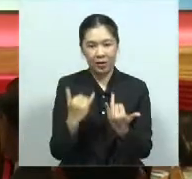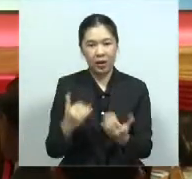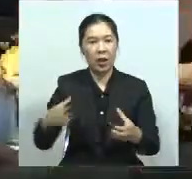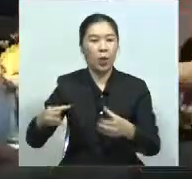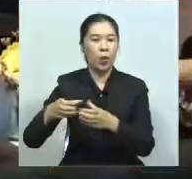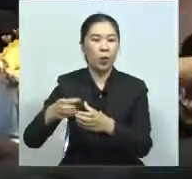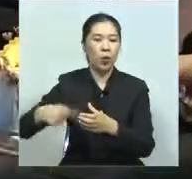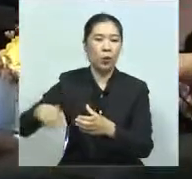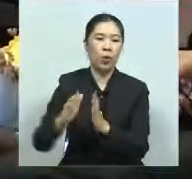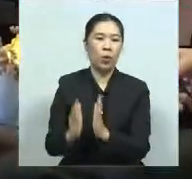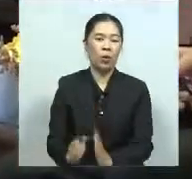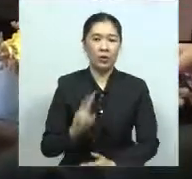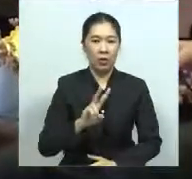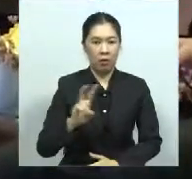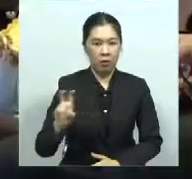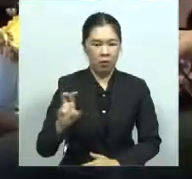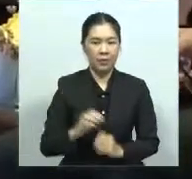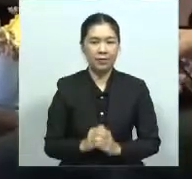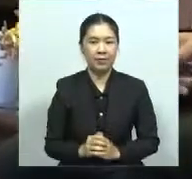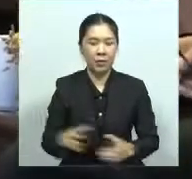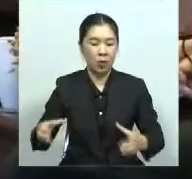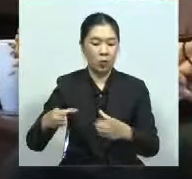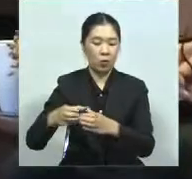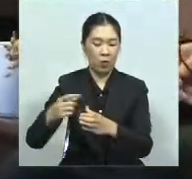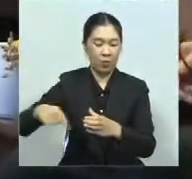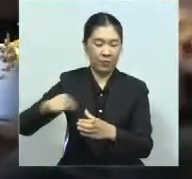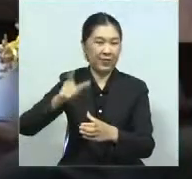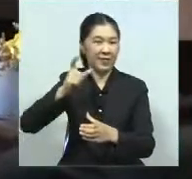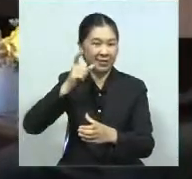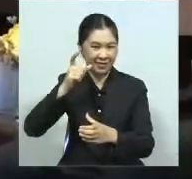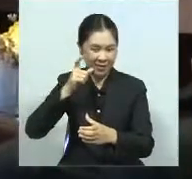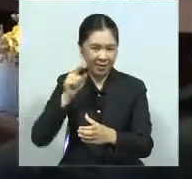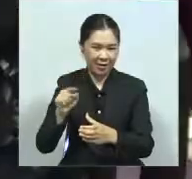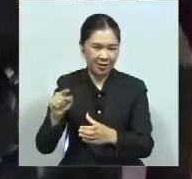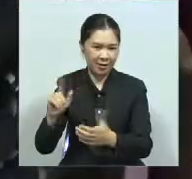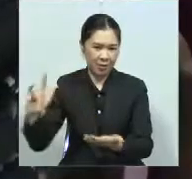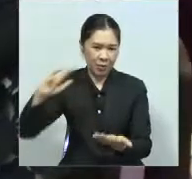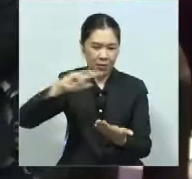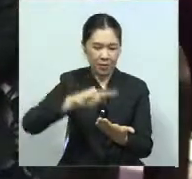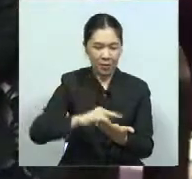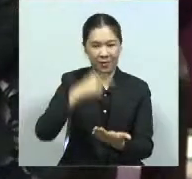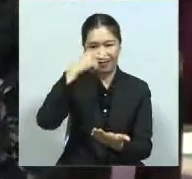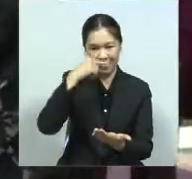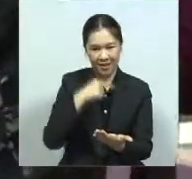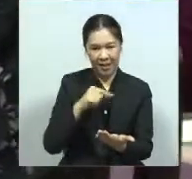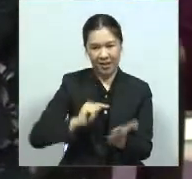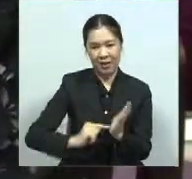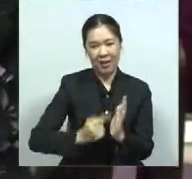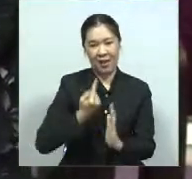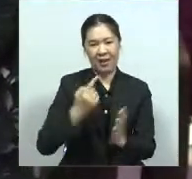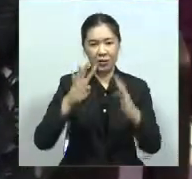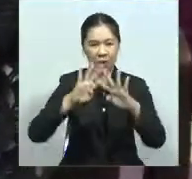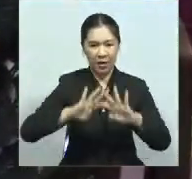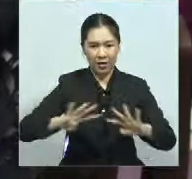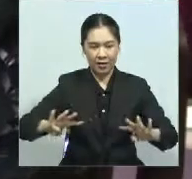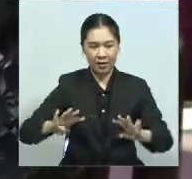นักธุรกิจกว่า200คนซึ่งถือว่าเป็นคณะที่ใหญ่ที่สุดนับตั้งแต่เคยเยือนไทยและไทยก็เป็นชาติแรกในอาเซียนที่